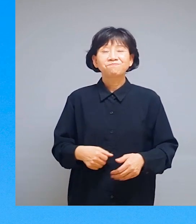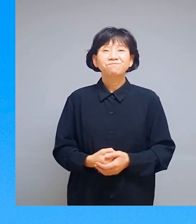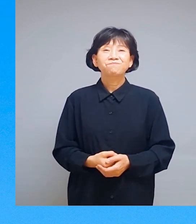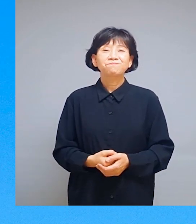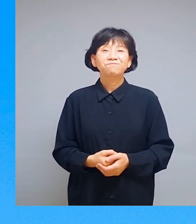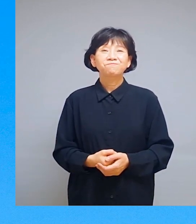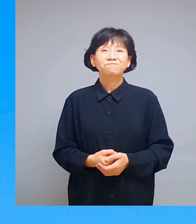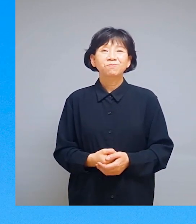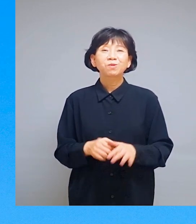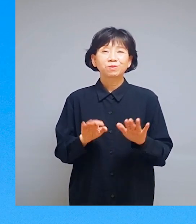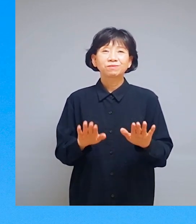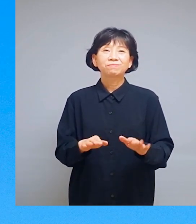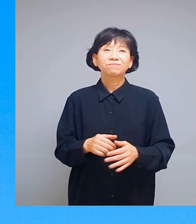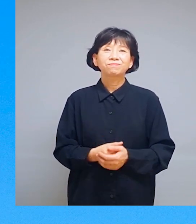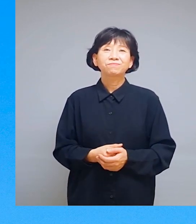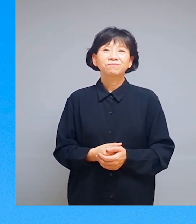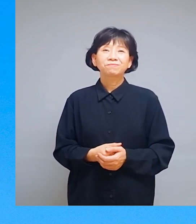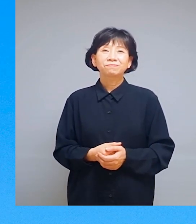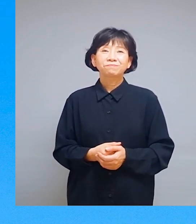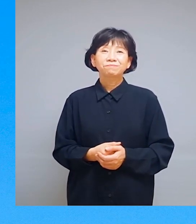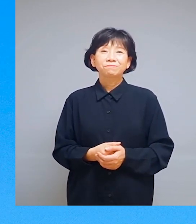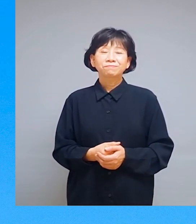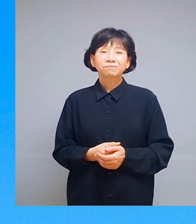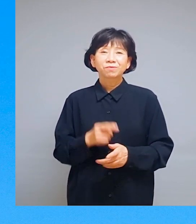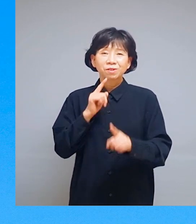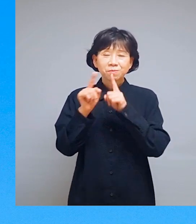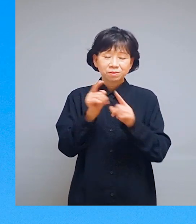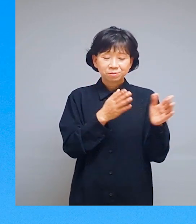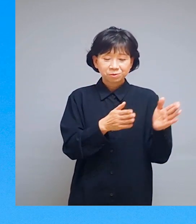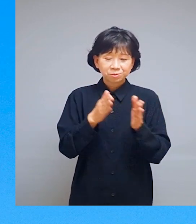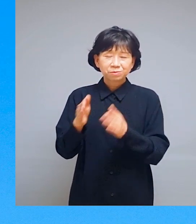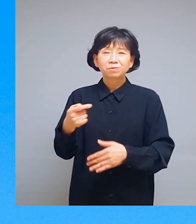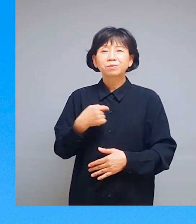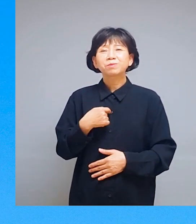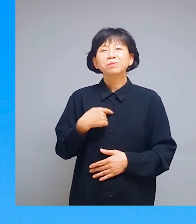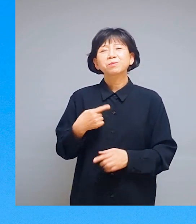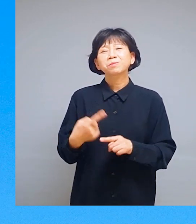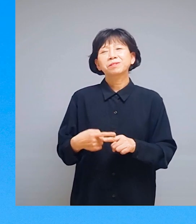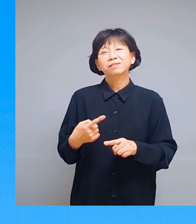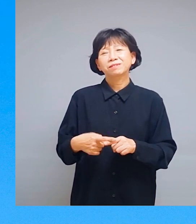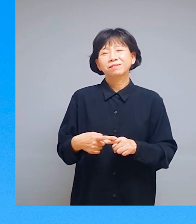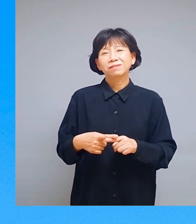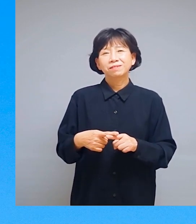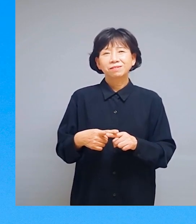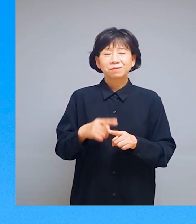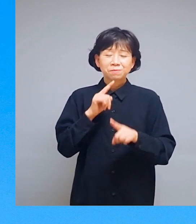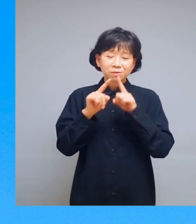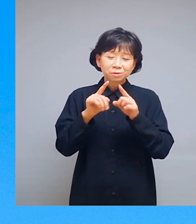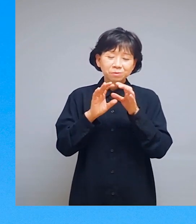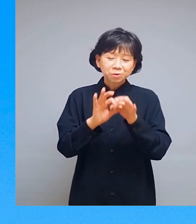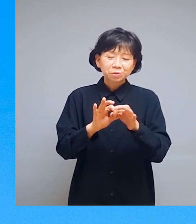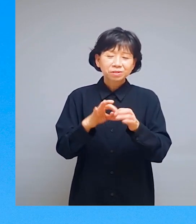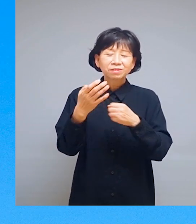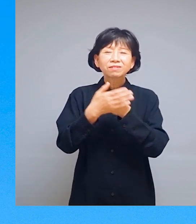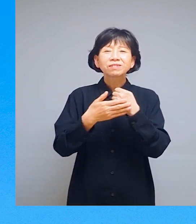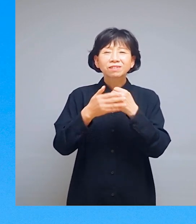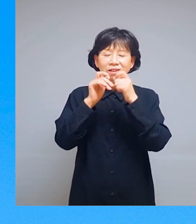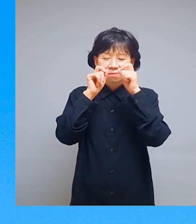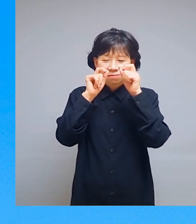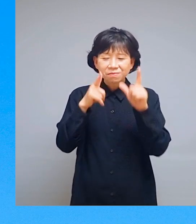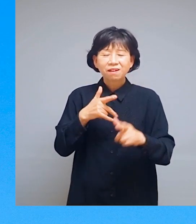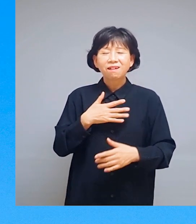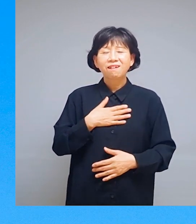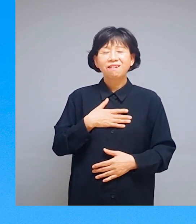말씀이 될 것 같습니다. 말씀을 준비하는 저로서도 이 말씀을 통해서 참 은혜 받는 부분이 깨닫는